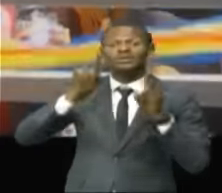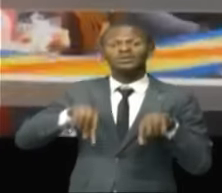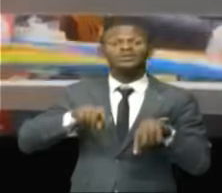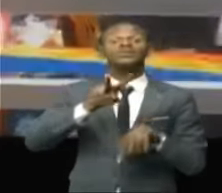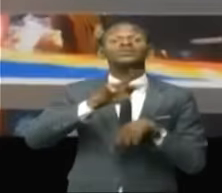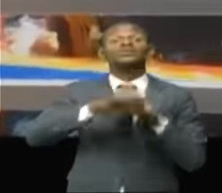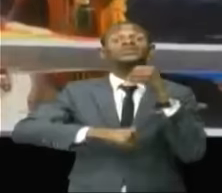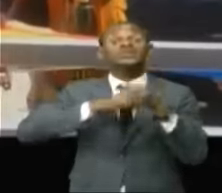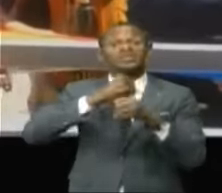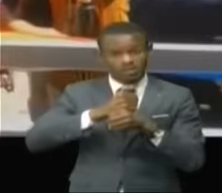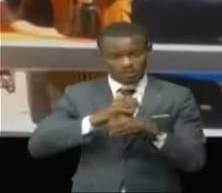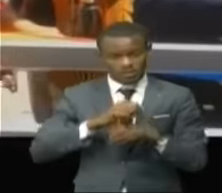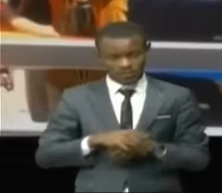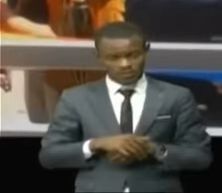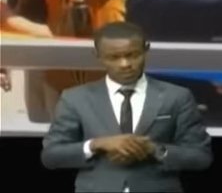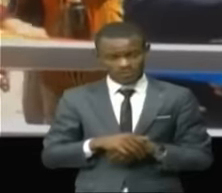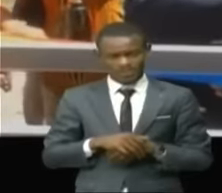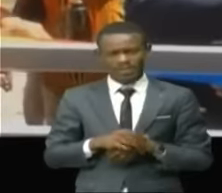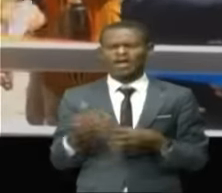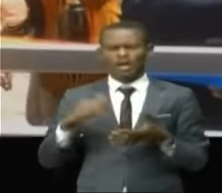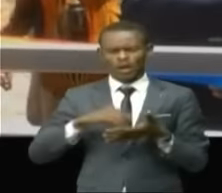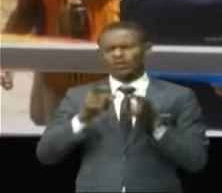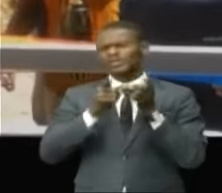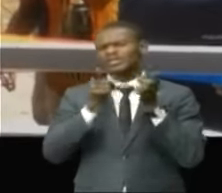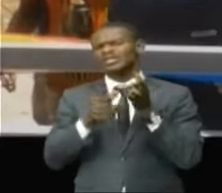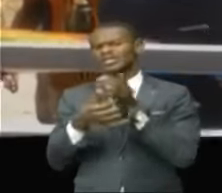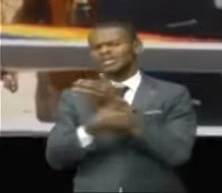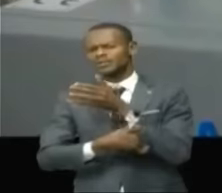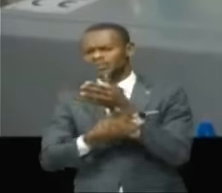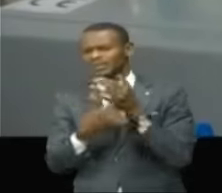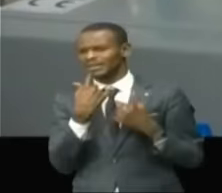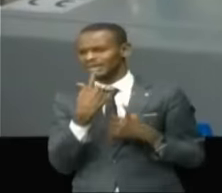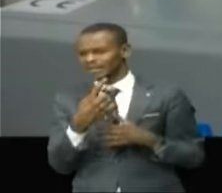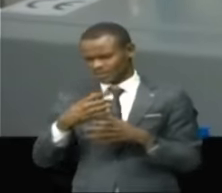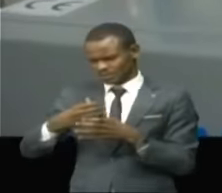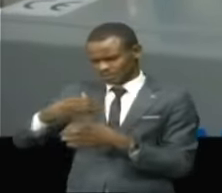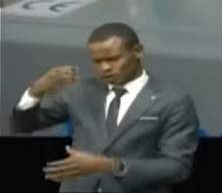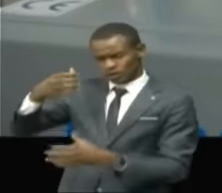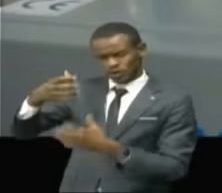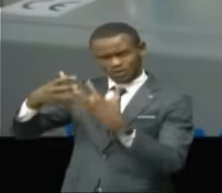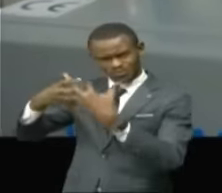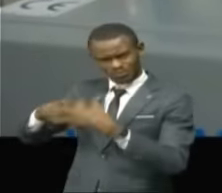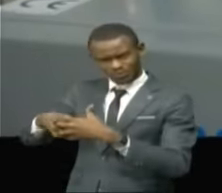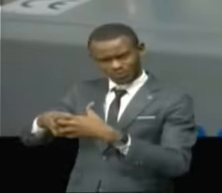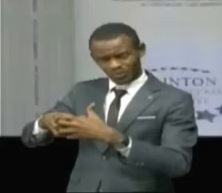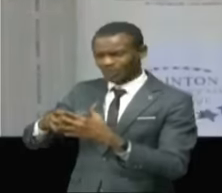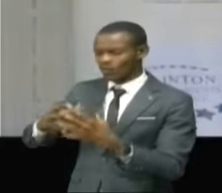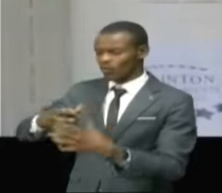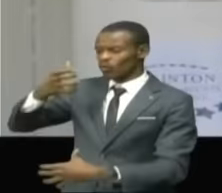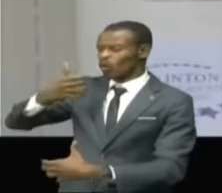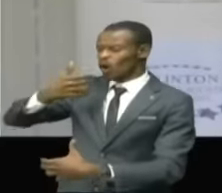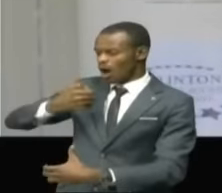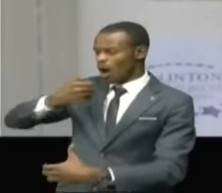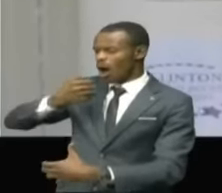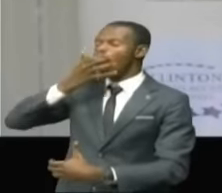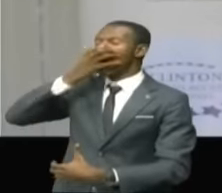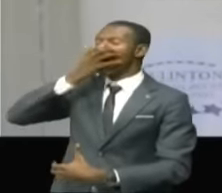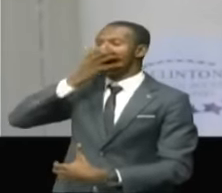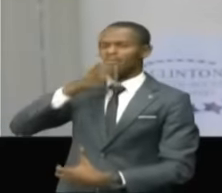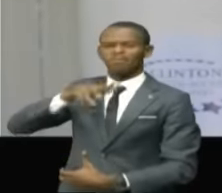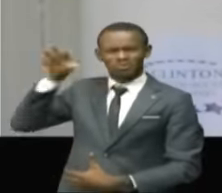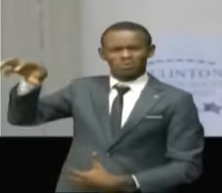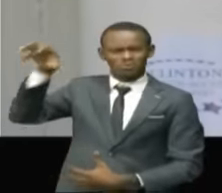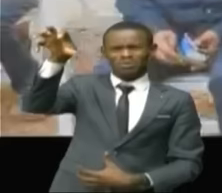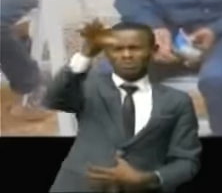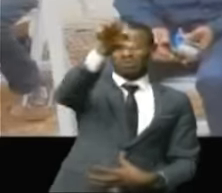cette unité va desservir tous les établissements de soins publics et privés de Mbujimayi et des environs avec l'assistance de Kadmeco.